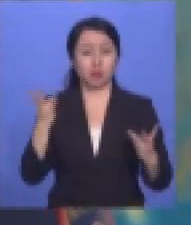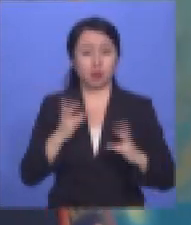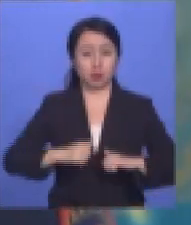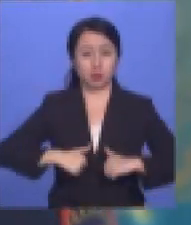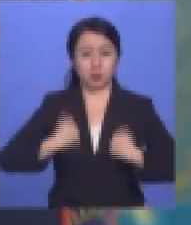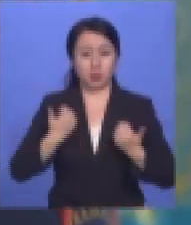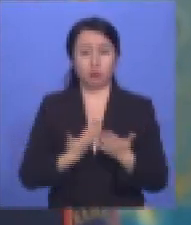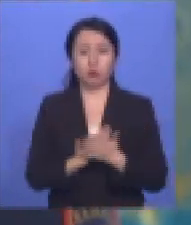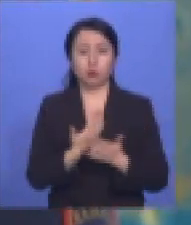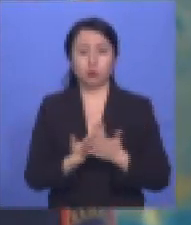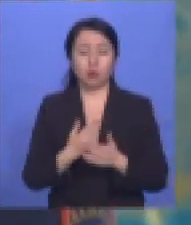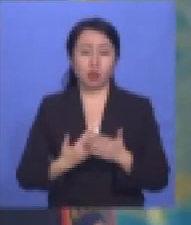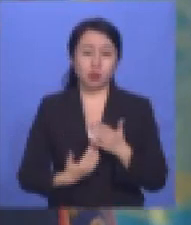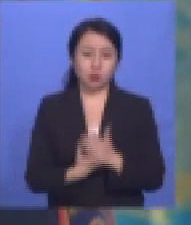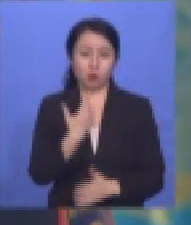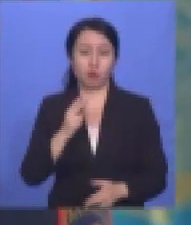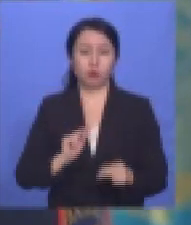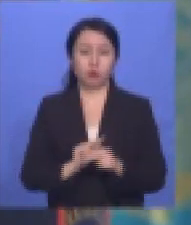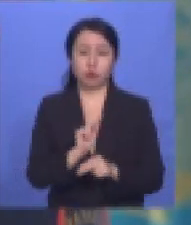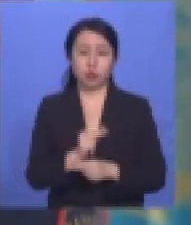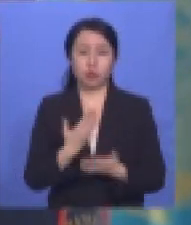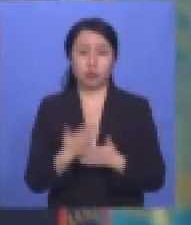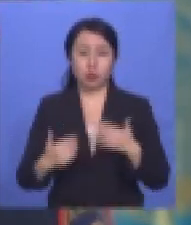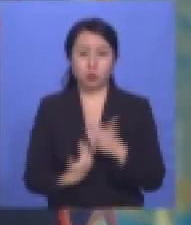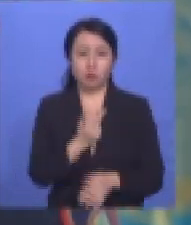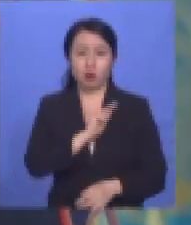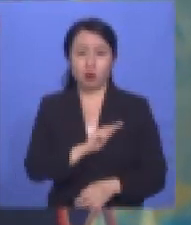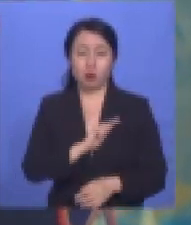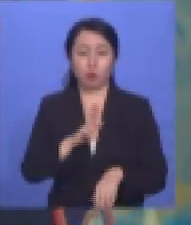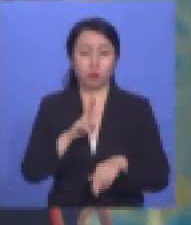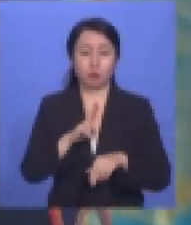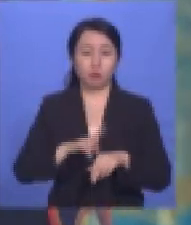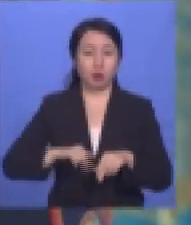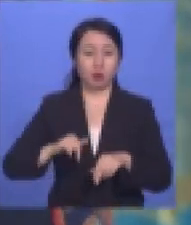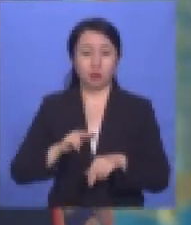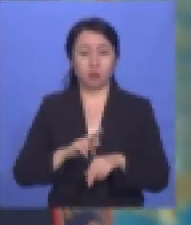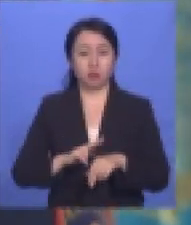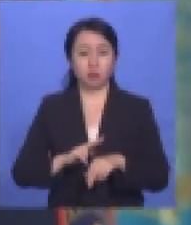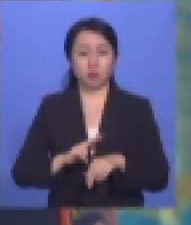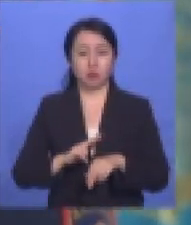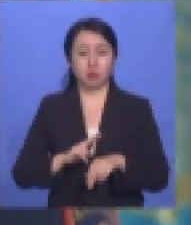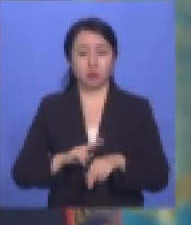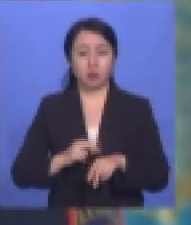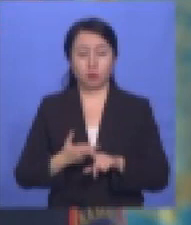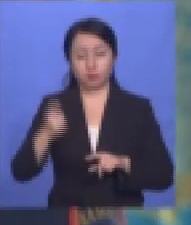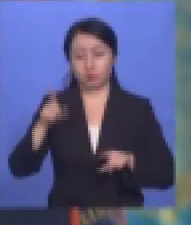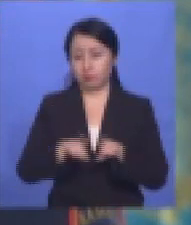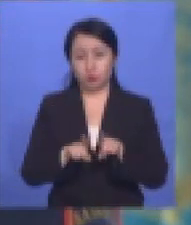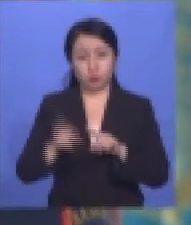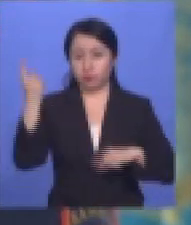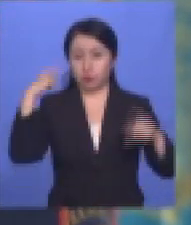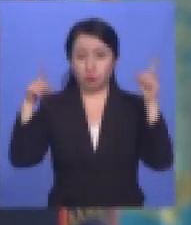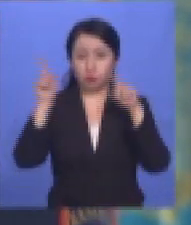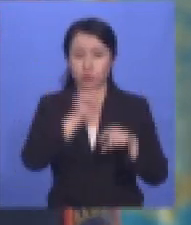стремиться к чему-то новому изучать что-то новое работа опера она является творческой работой